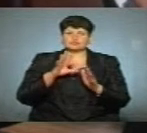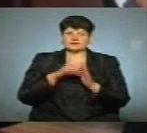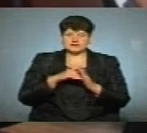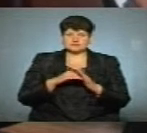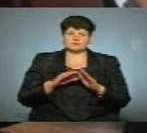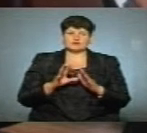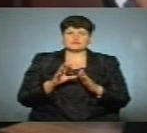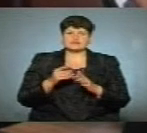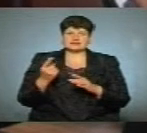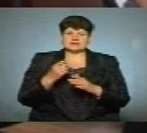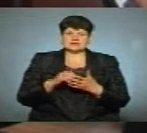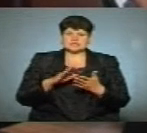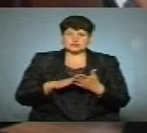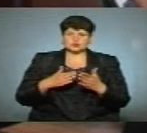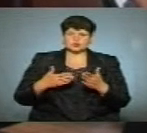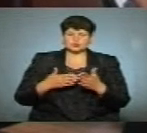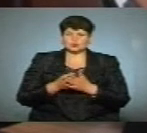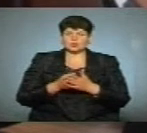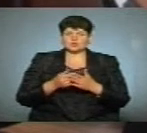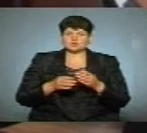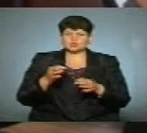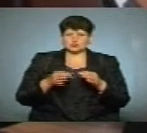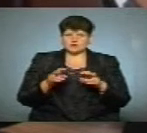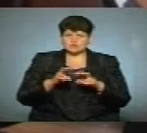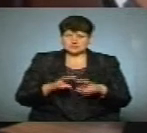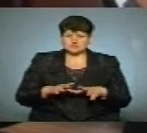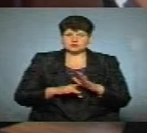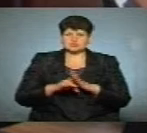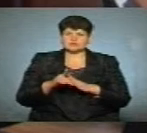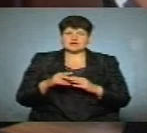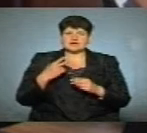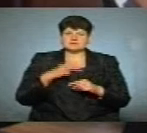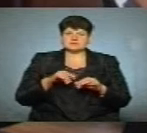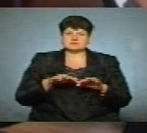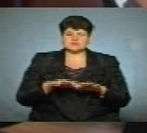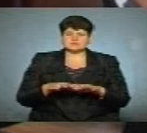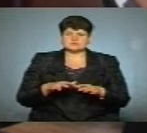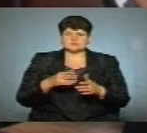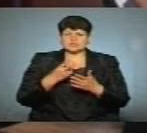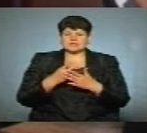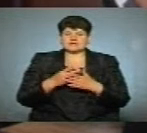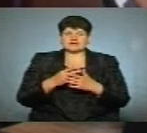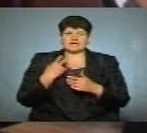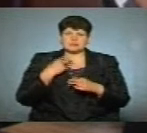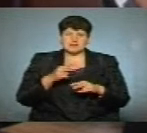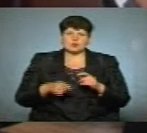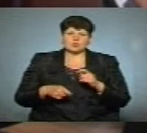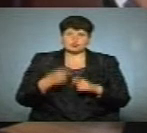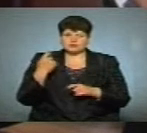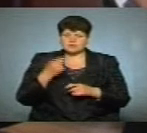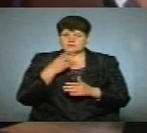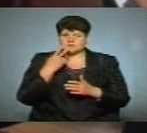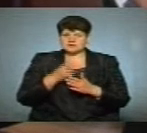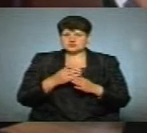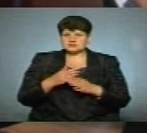відомості до єдиного реєстру досудових розслідувань та розпочато кримінальне провадження за ознаками кримінального правопорушення,